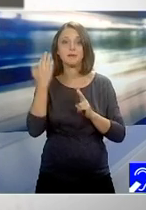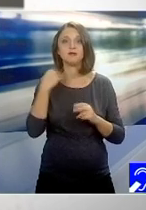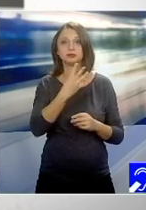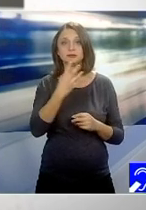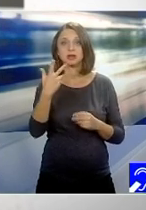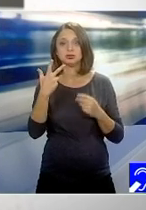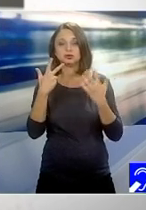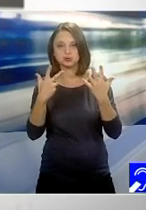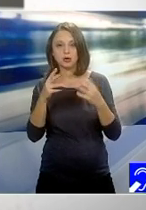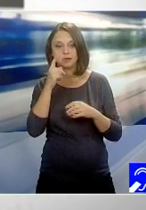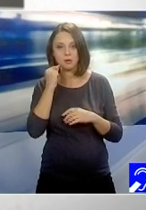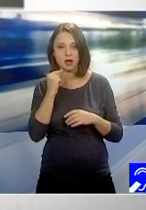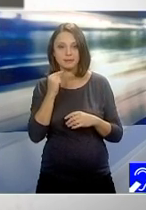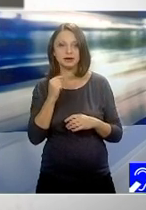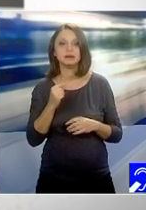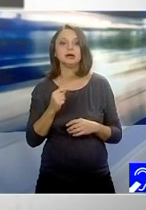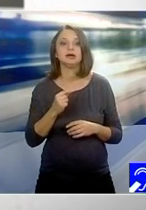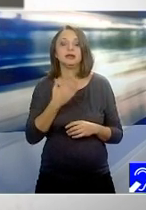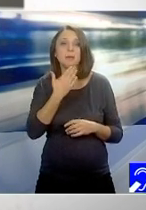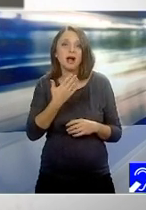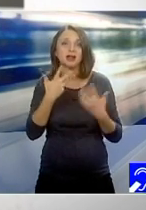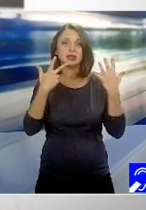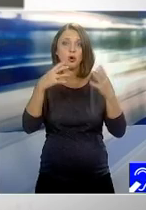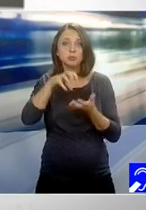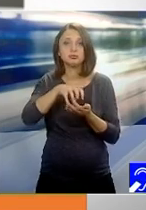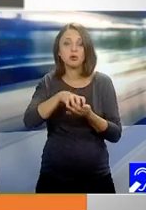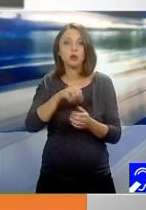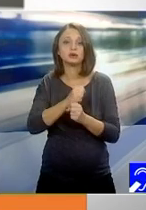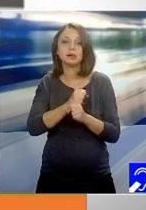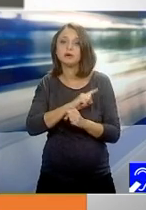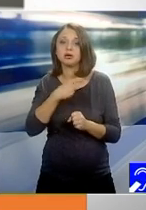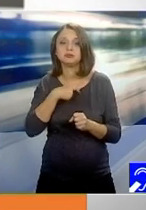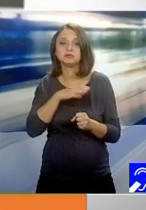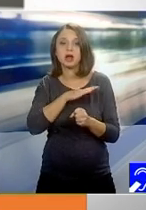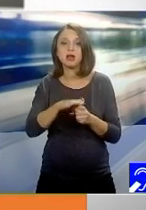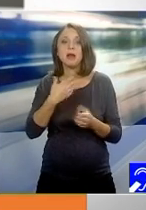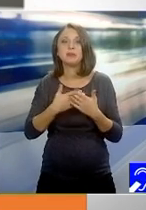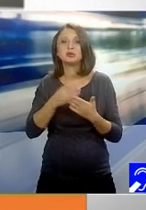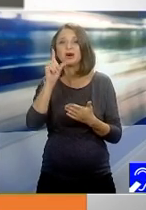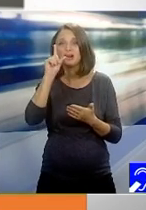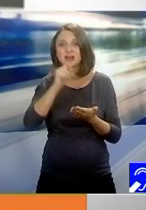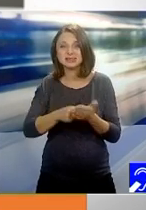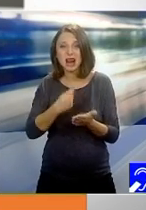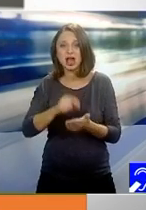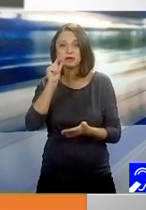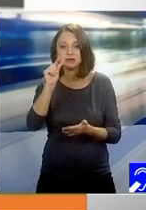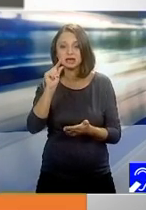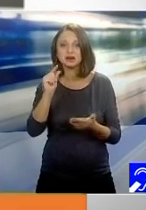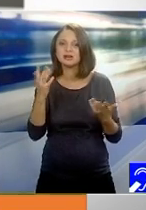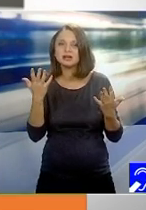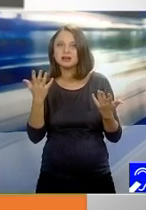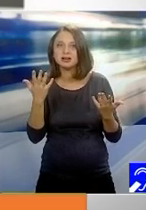n-am reușit să le ocupăm, datorită salarizării foarte proaste. Cât a fost? Foarte sau cât mic. Este?